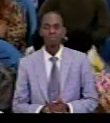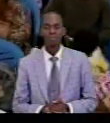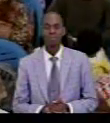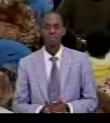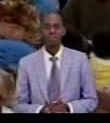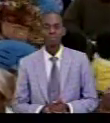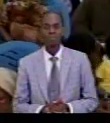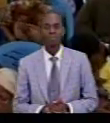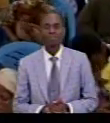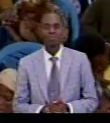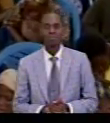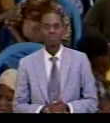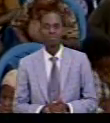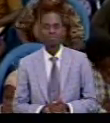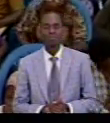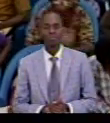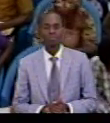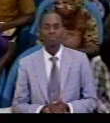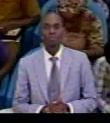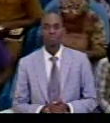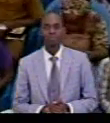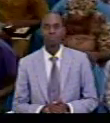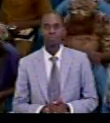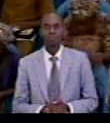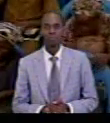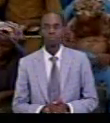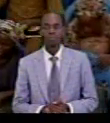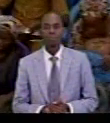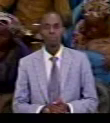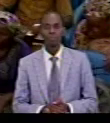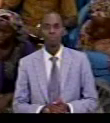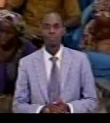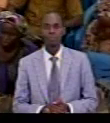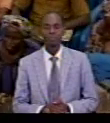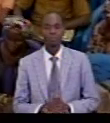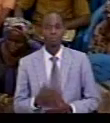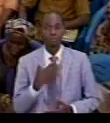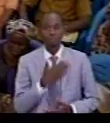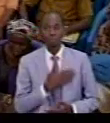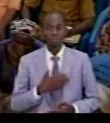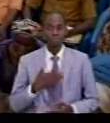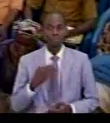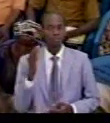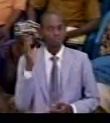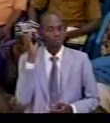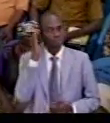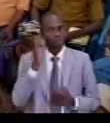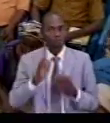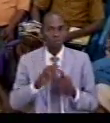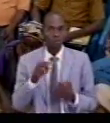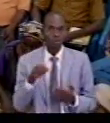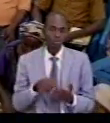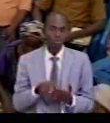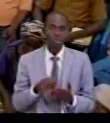Veuillez suivre ces annonces. Please listen to this announcement.